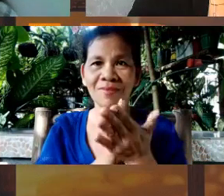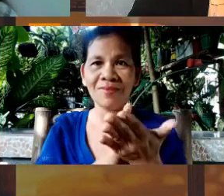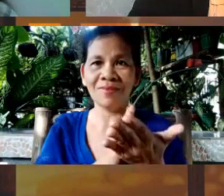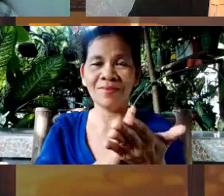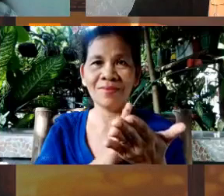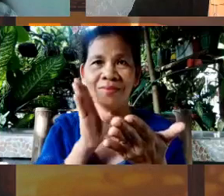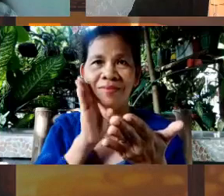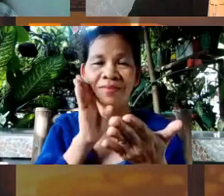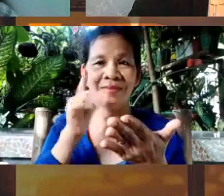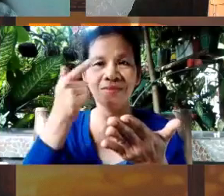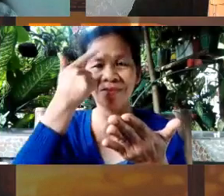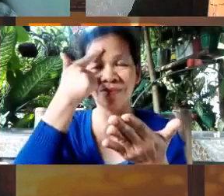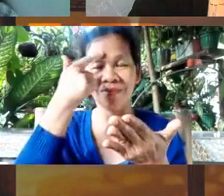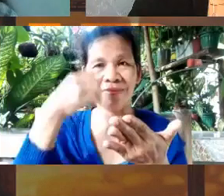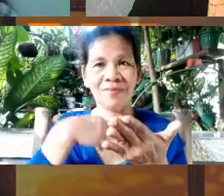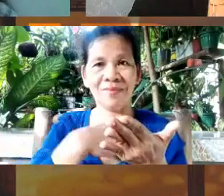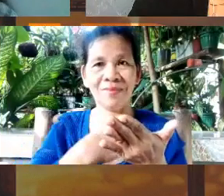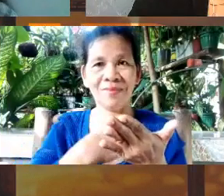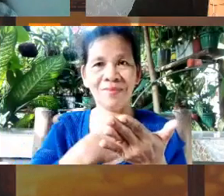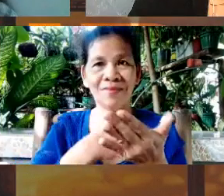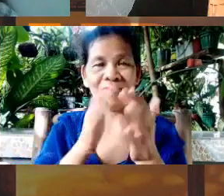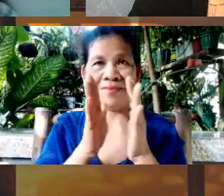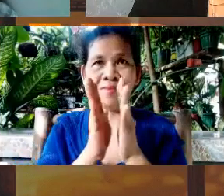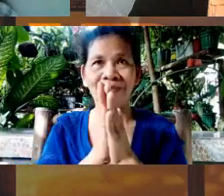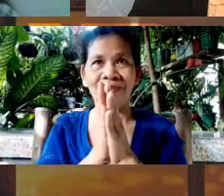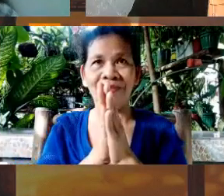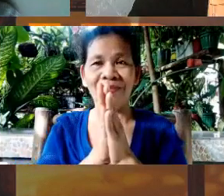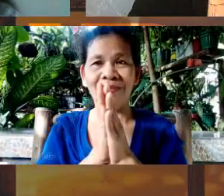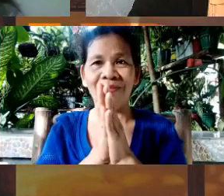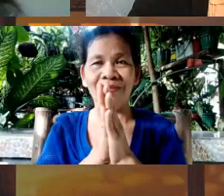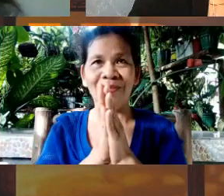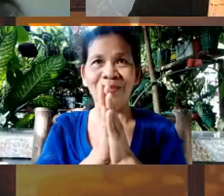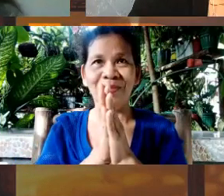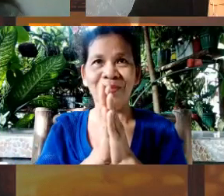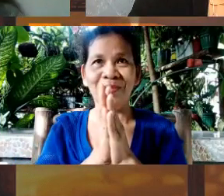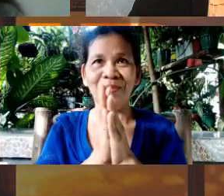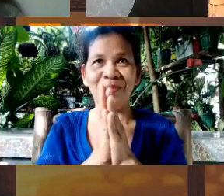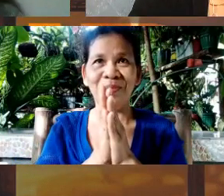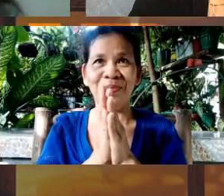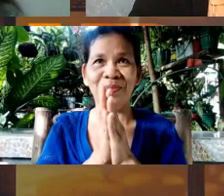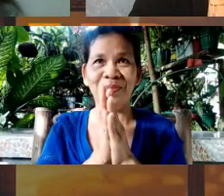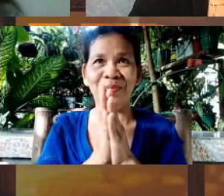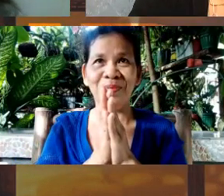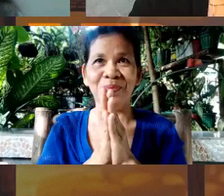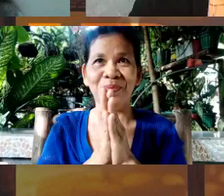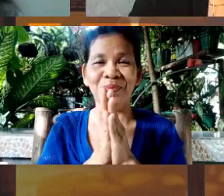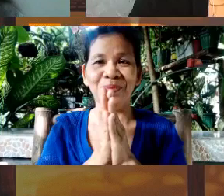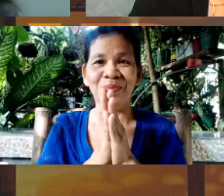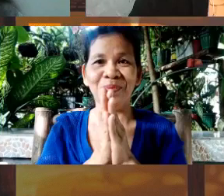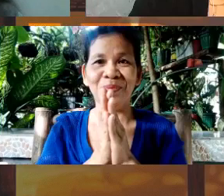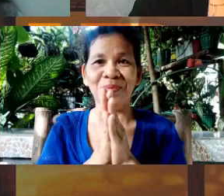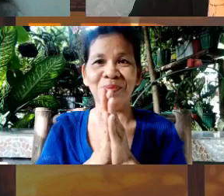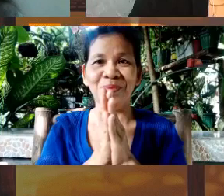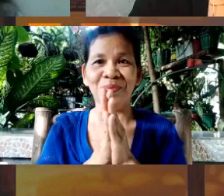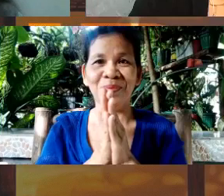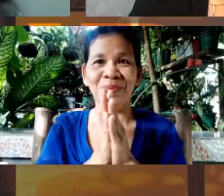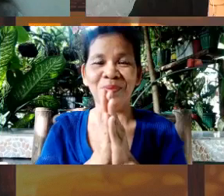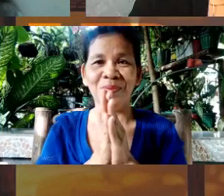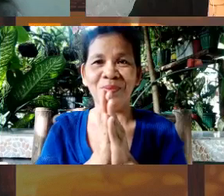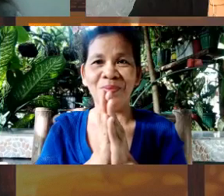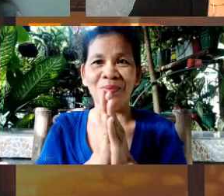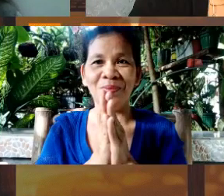mga, yung inyo po mga prayer requests. Hindi ko alam kung possible na nakikita ni Ma'am Dyra